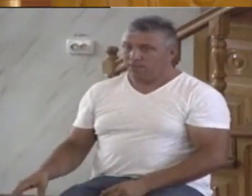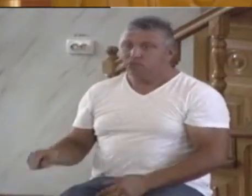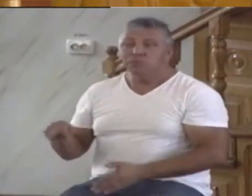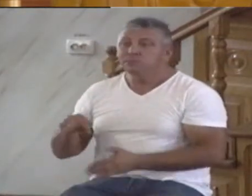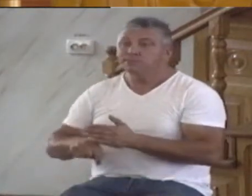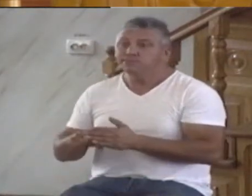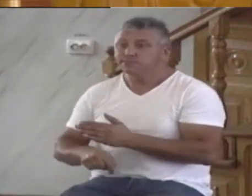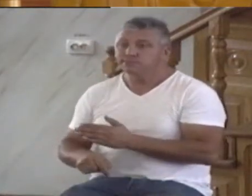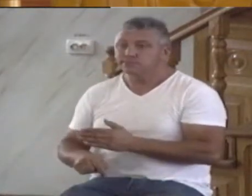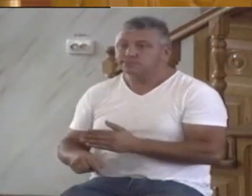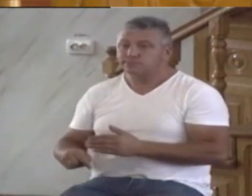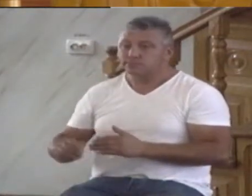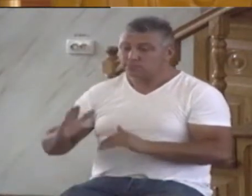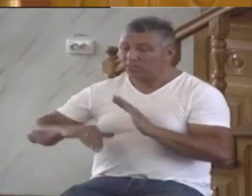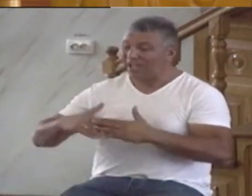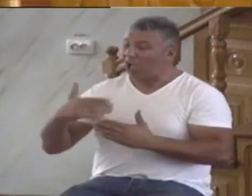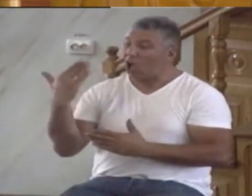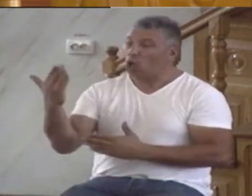ним.